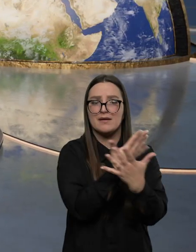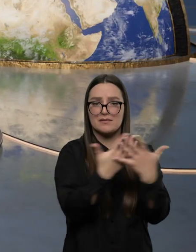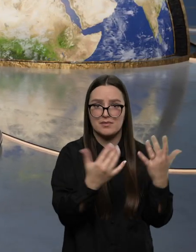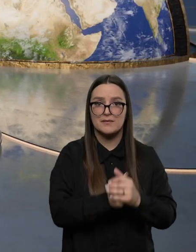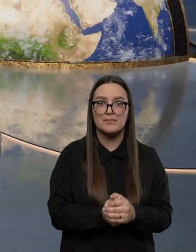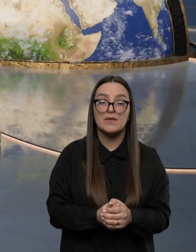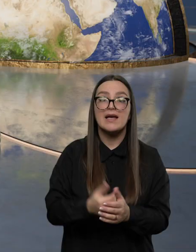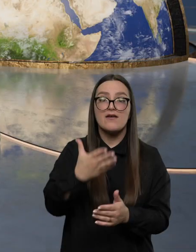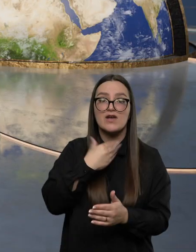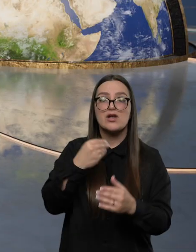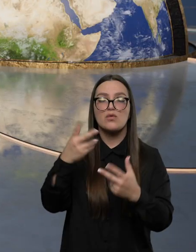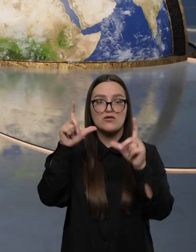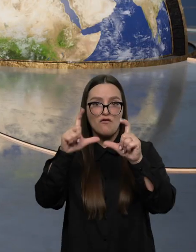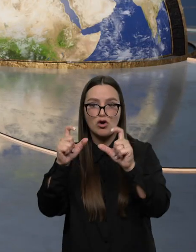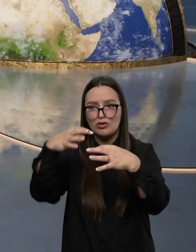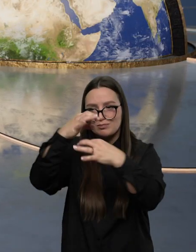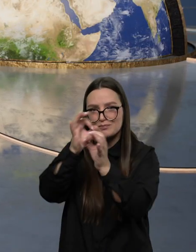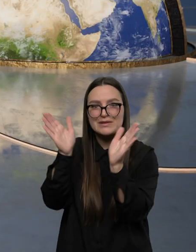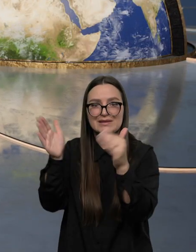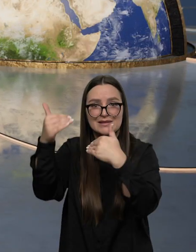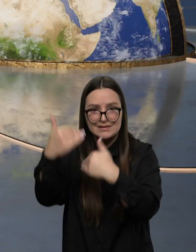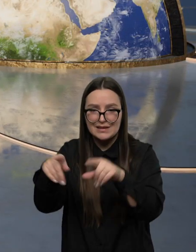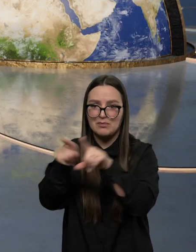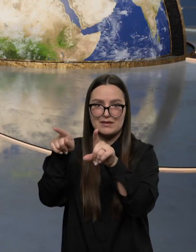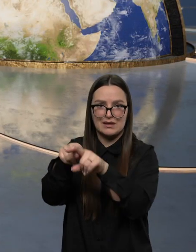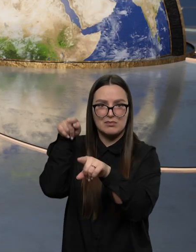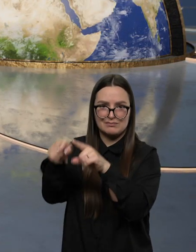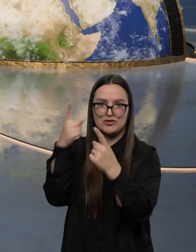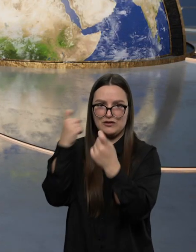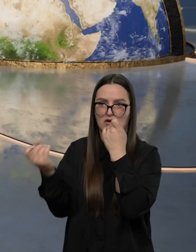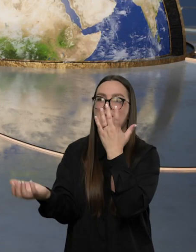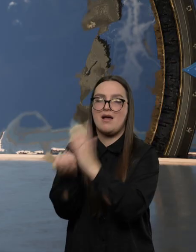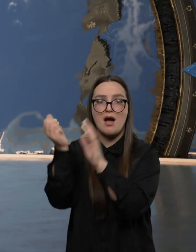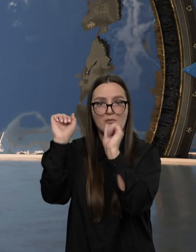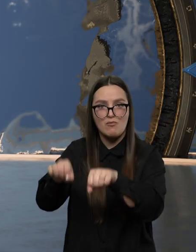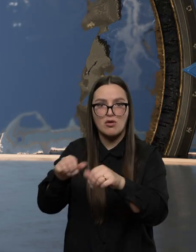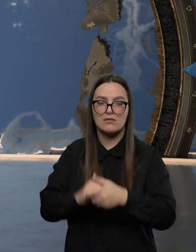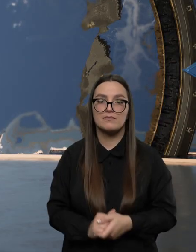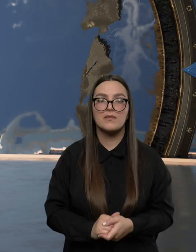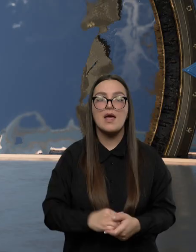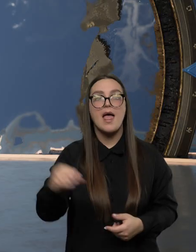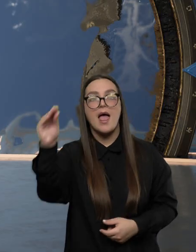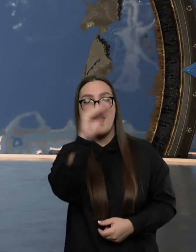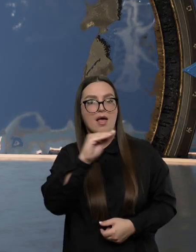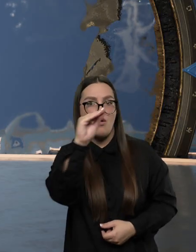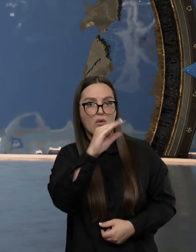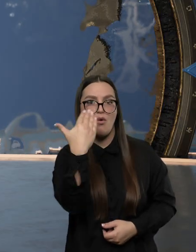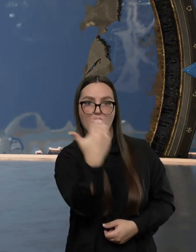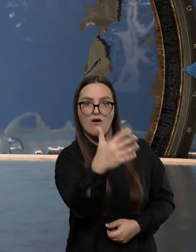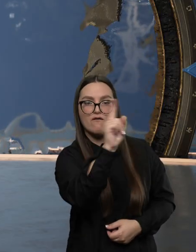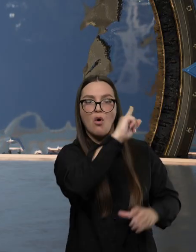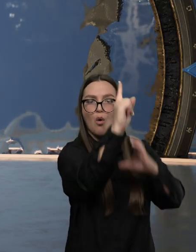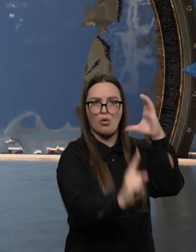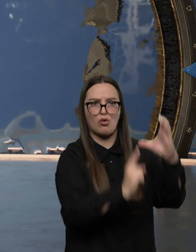tai Vilniaus fotometrinė sistema taip pat prisideda apibūdinti tos žvaigždės. Europos kosmoso